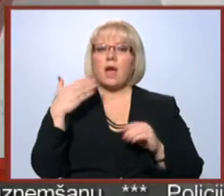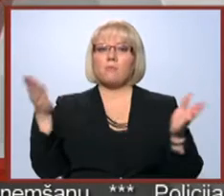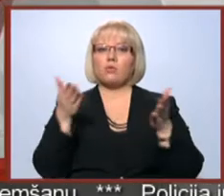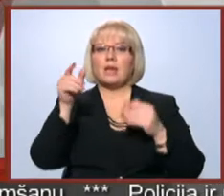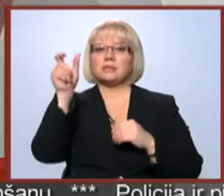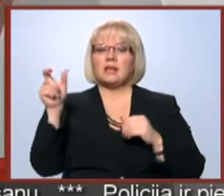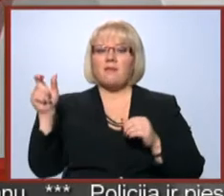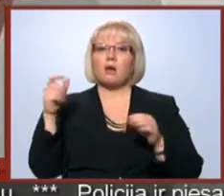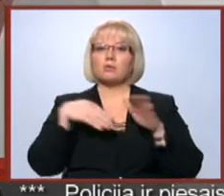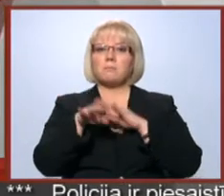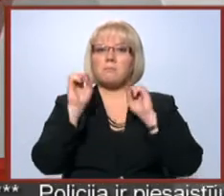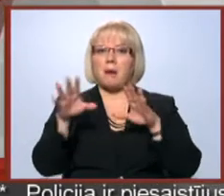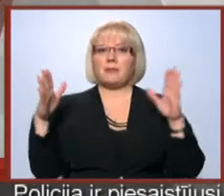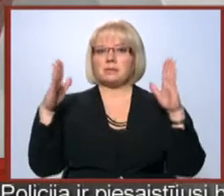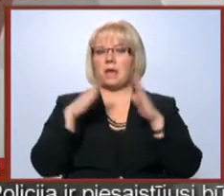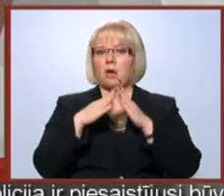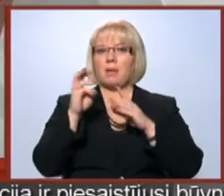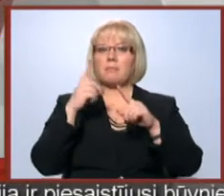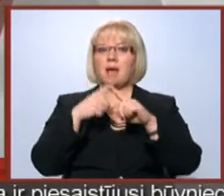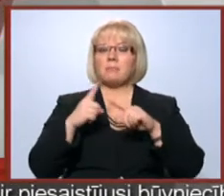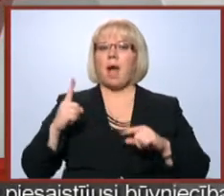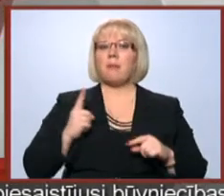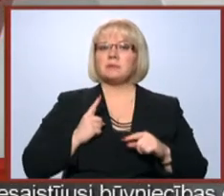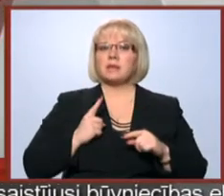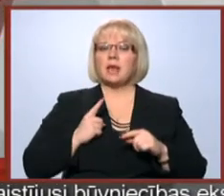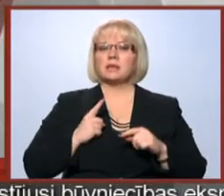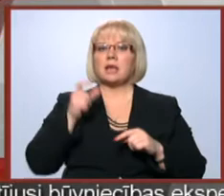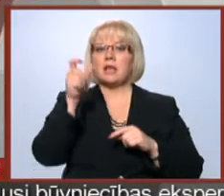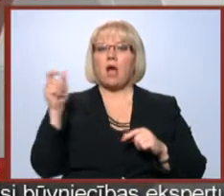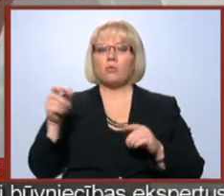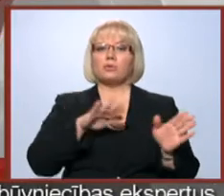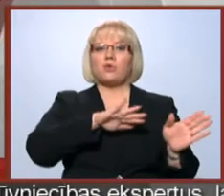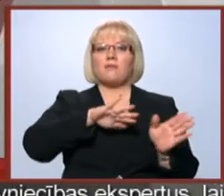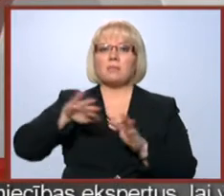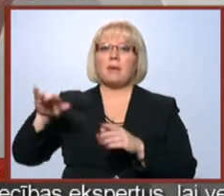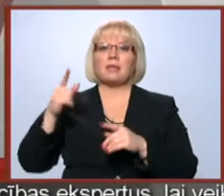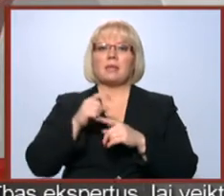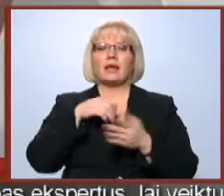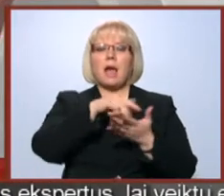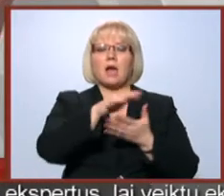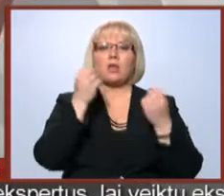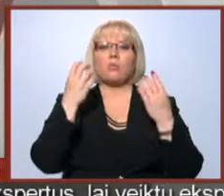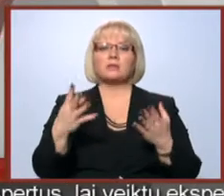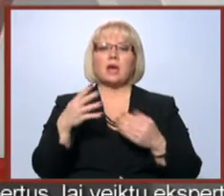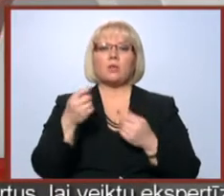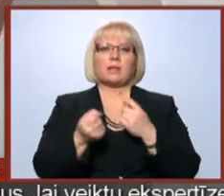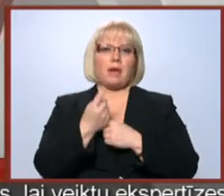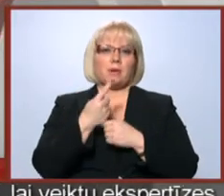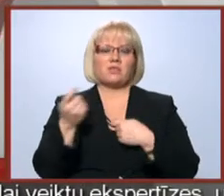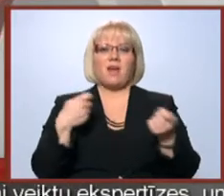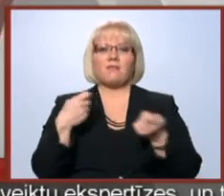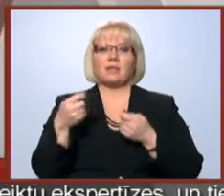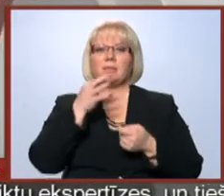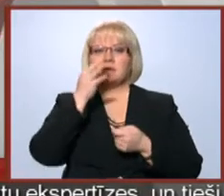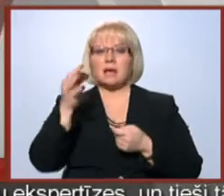mudināja cilvēkus pamest ēku. Taču Maksima apsargs nav virzījis ļaudis uz izē, bet gan devies noskaidrot iemeslu. Veikalu vadību